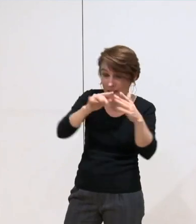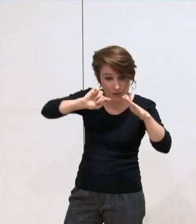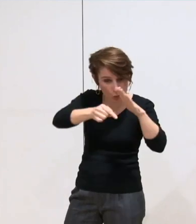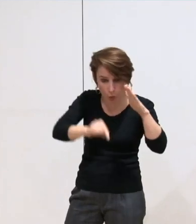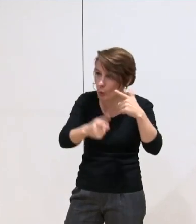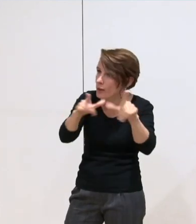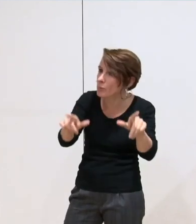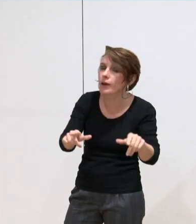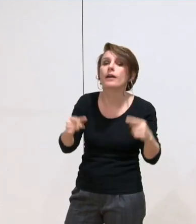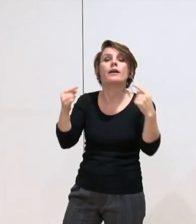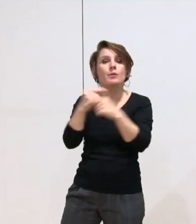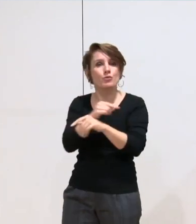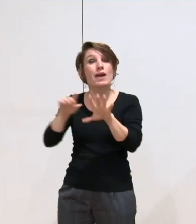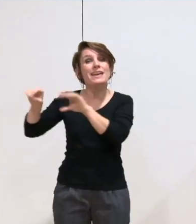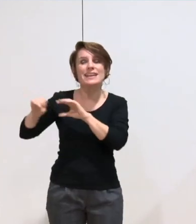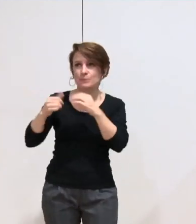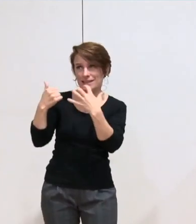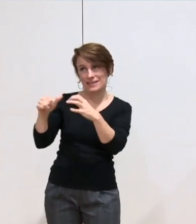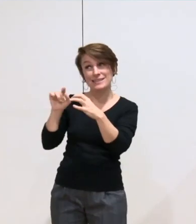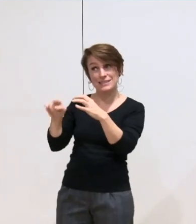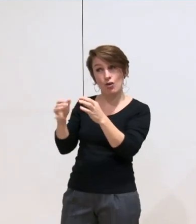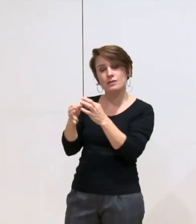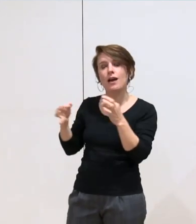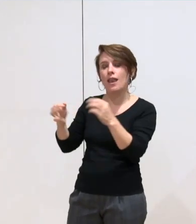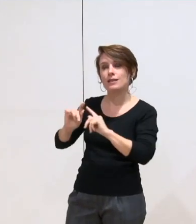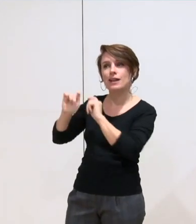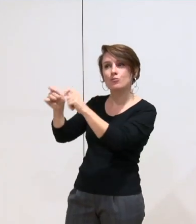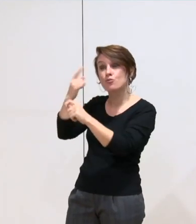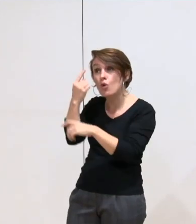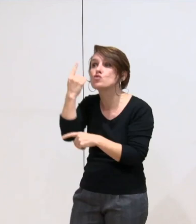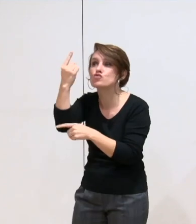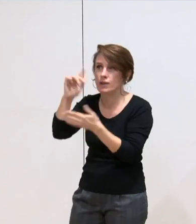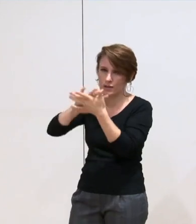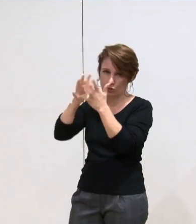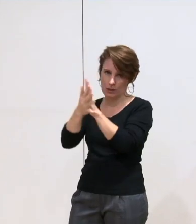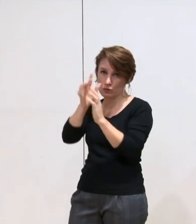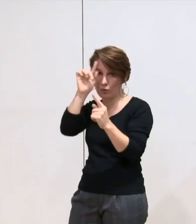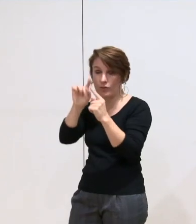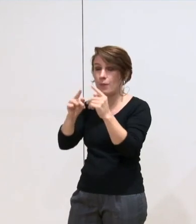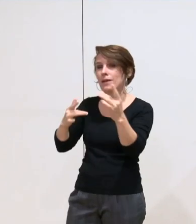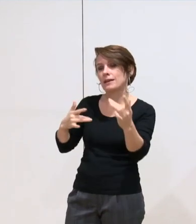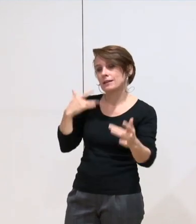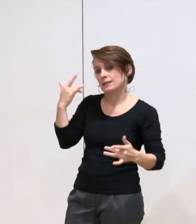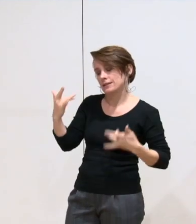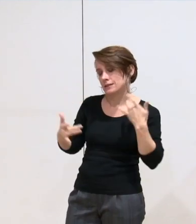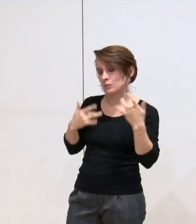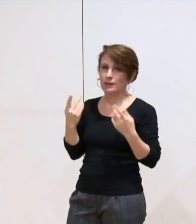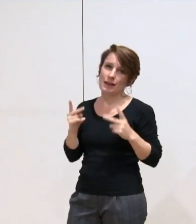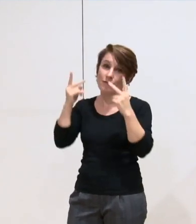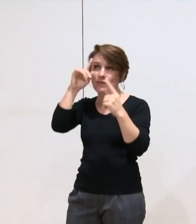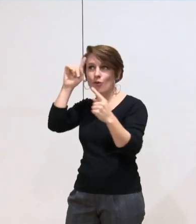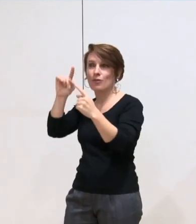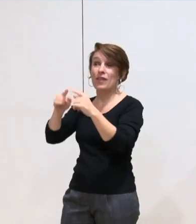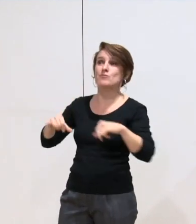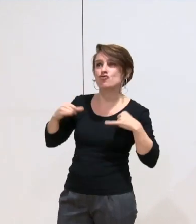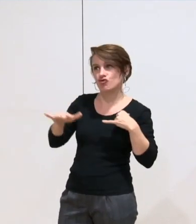est un espace qui est mis à disposition d'une association pour son projet autour du spectacle vivant, plutôt en direction de la jeunesse.